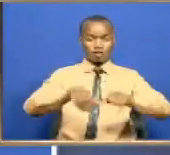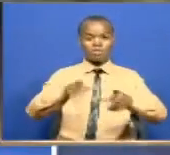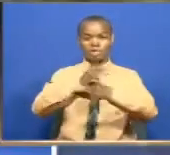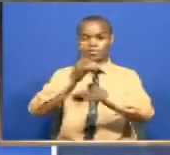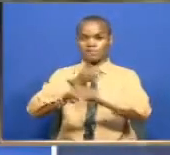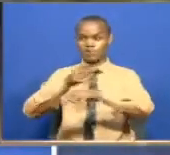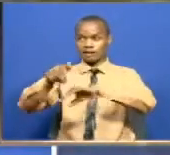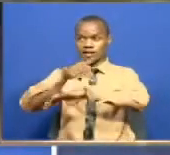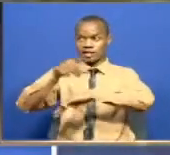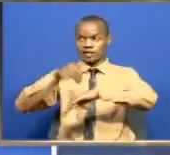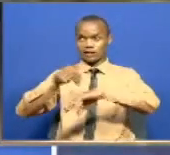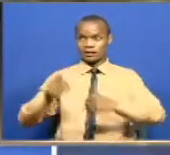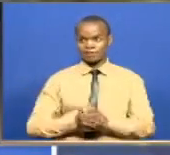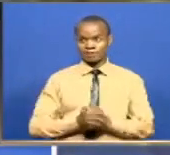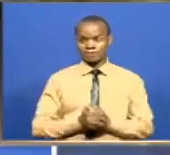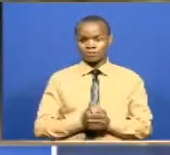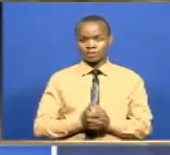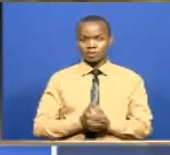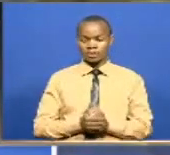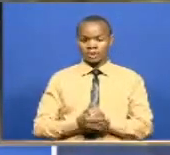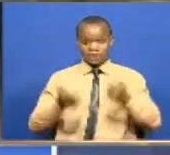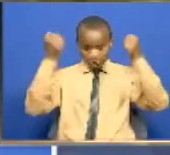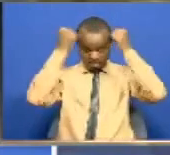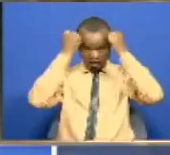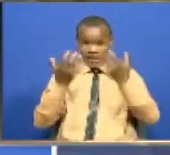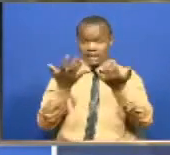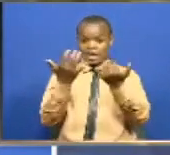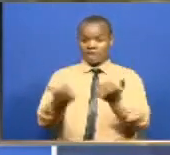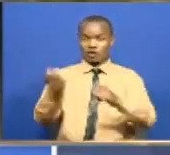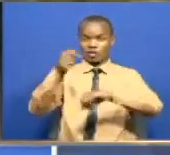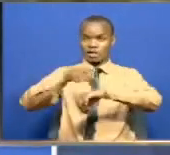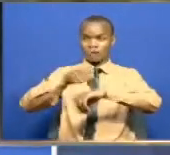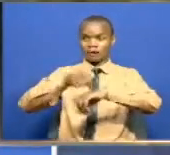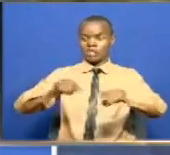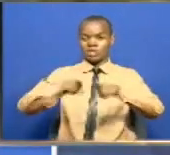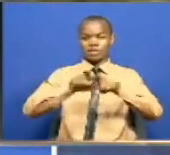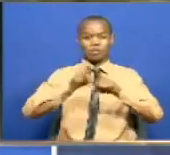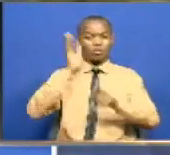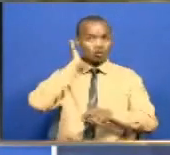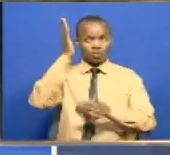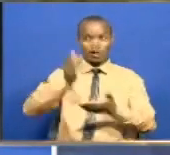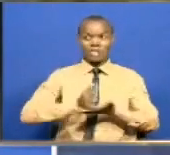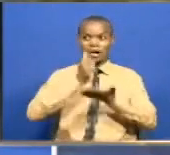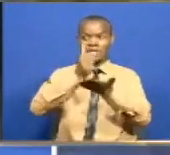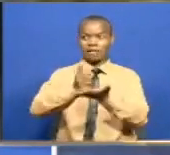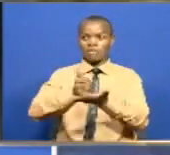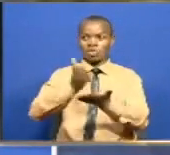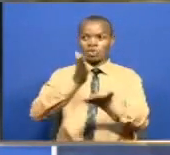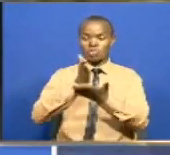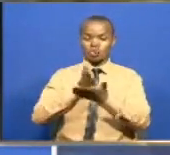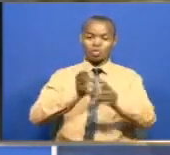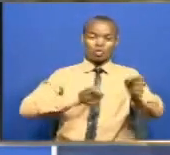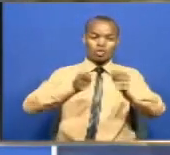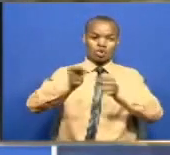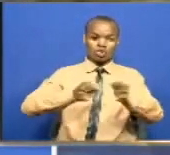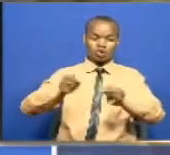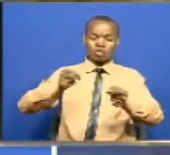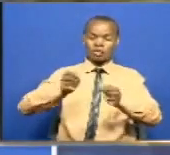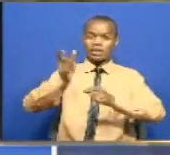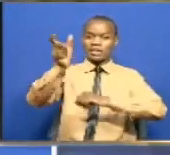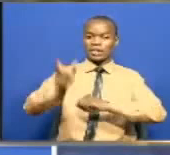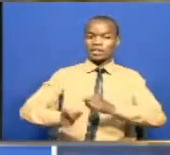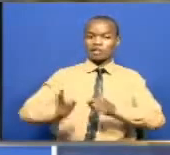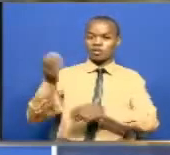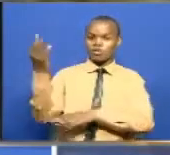kadhaa. The study is now timely and would really help in shaping our regional future in the long